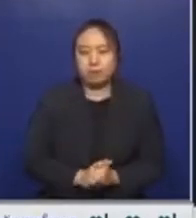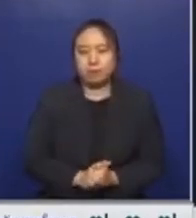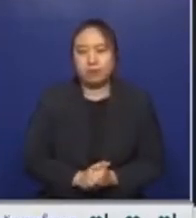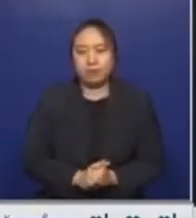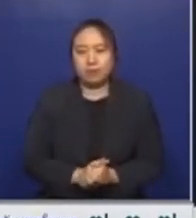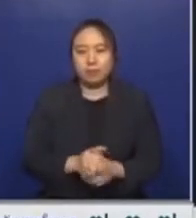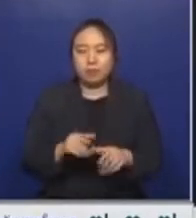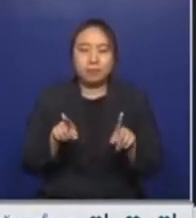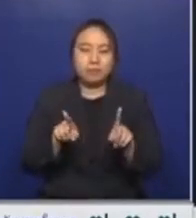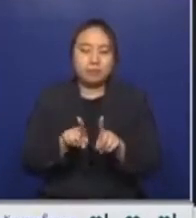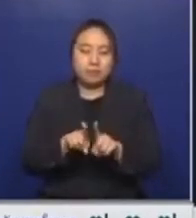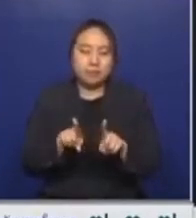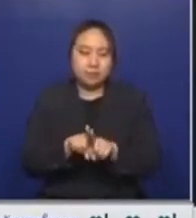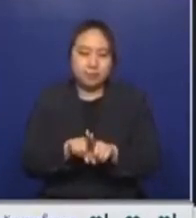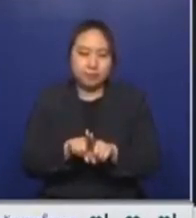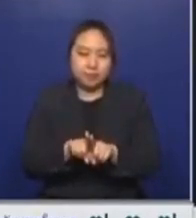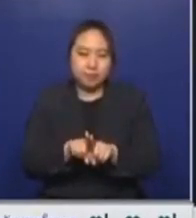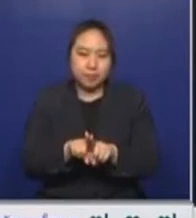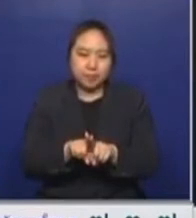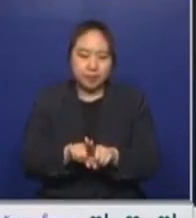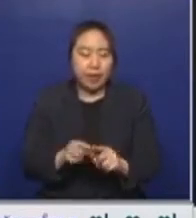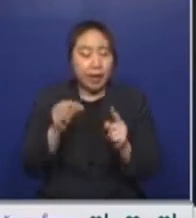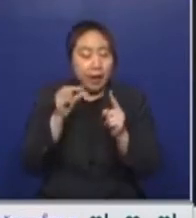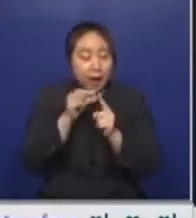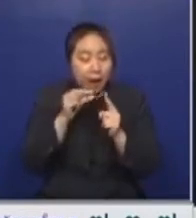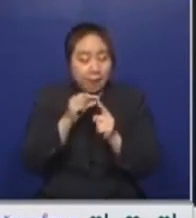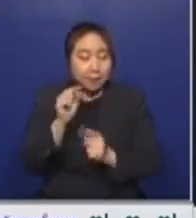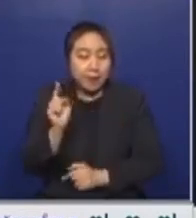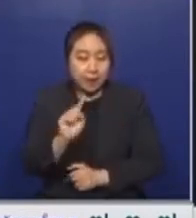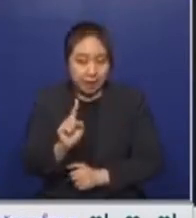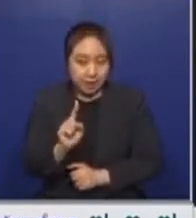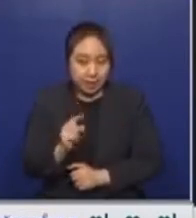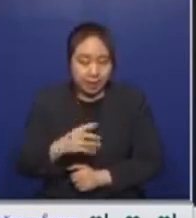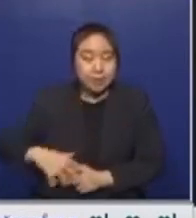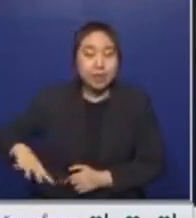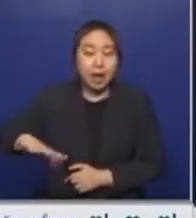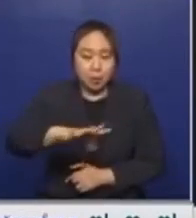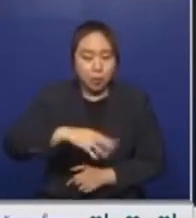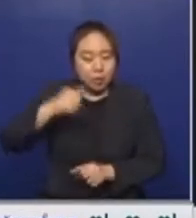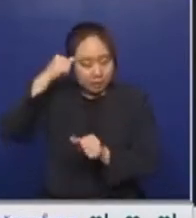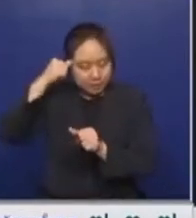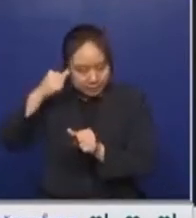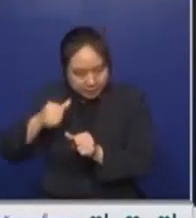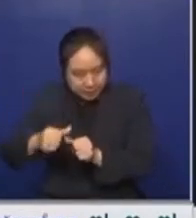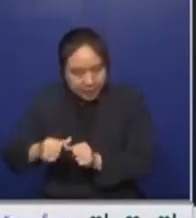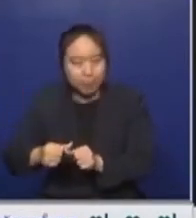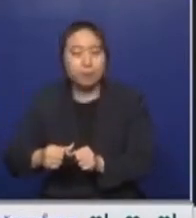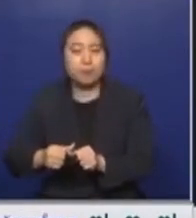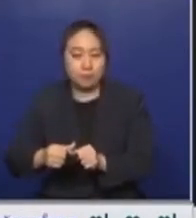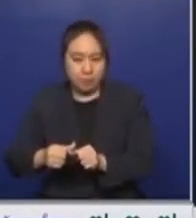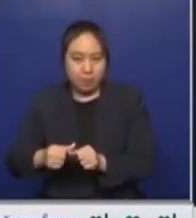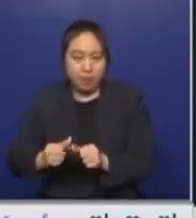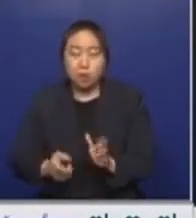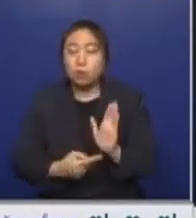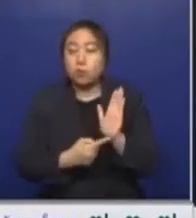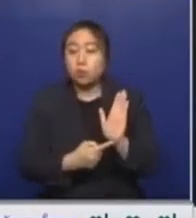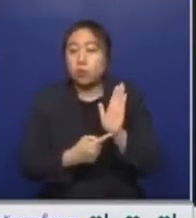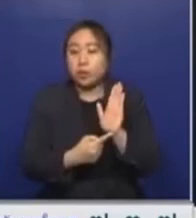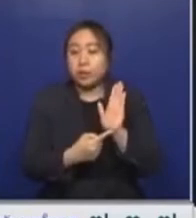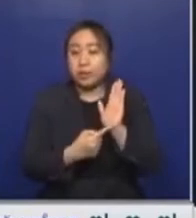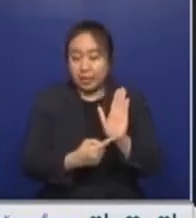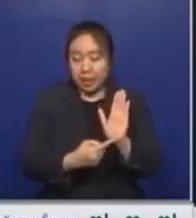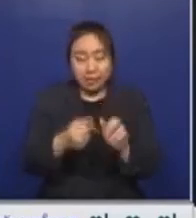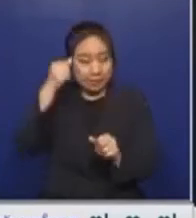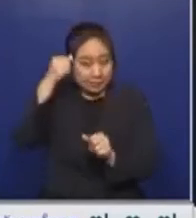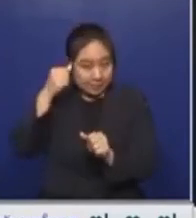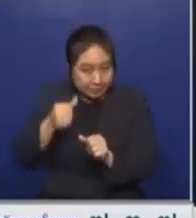างกับคำพูดที่บอกว่าคือทุกคนน่ะก็จะจำค่ะท่านประธานว่าอย่างเช่นมีจำว่